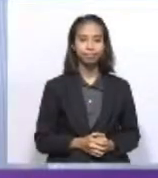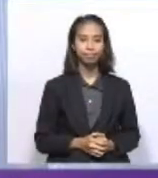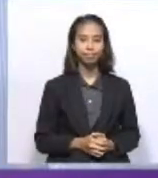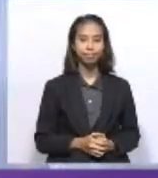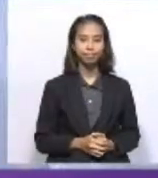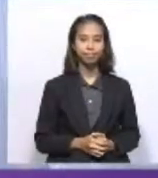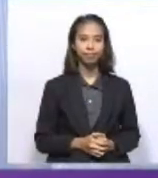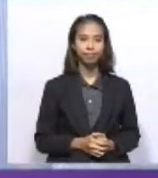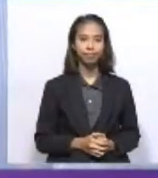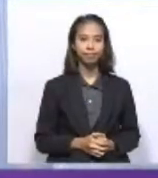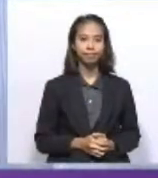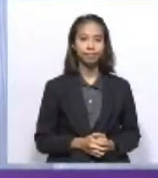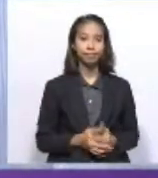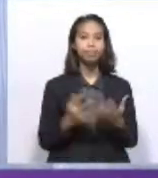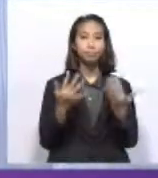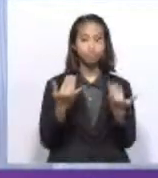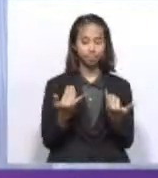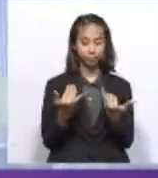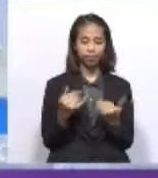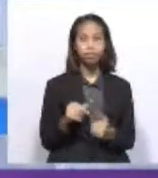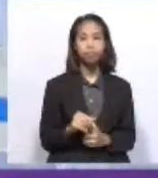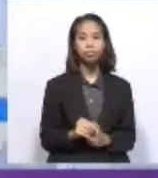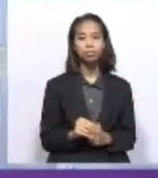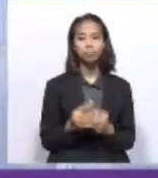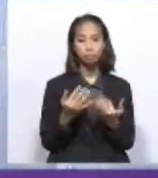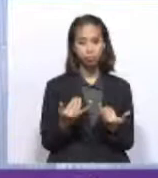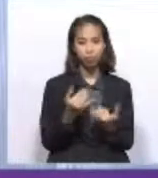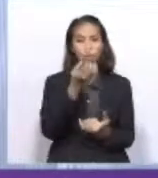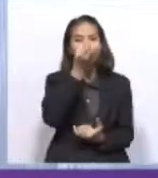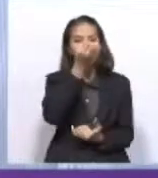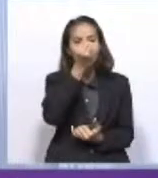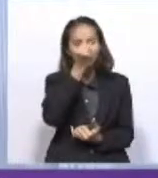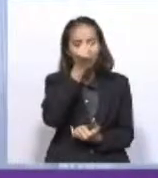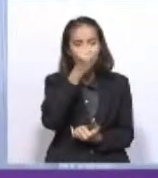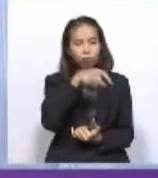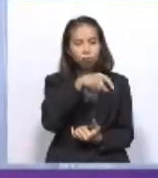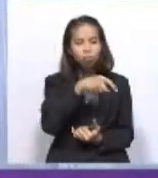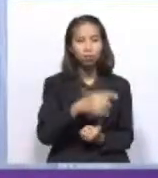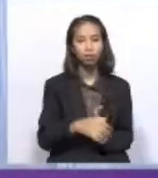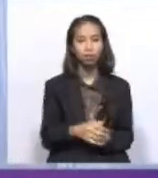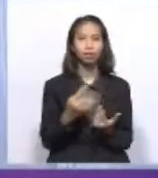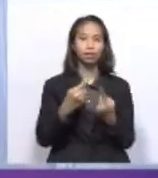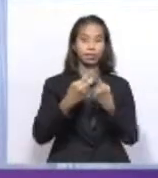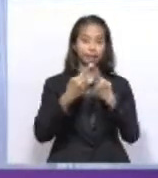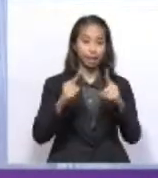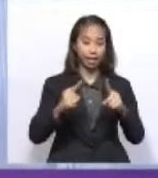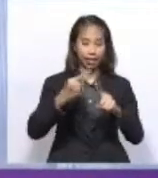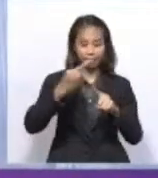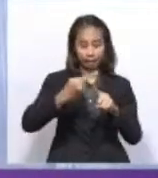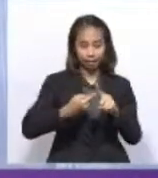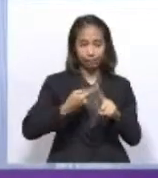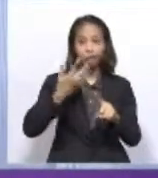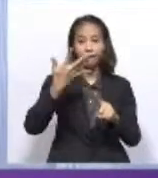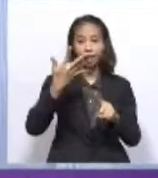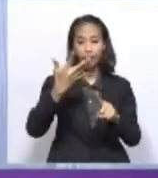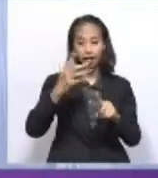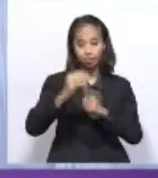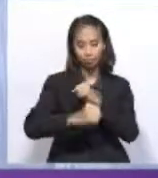กันยายนปี60จนถึงณขณะนี้นะครับอยู่ในขั้นของการทดสอบแต่เดือนพฤษภาคมปีนี้นะครับจะต้